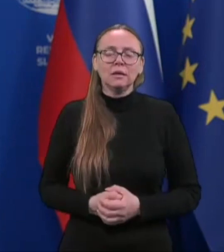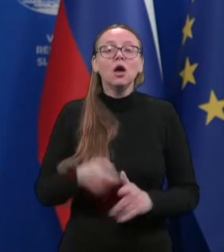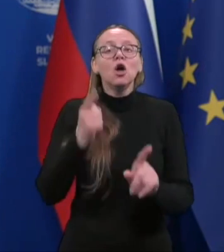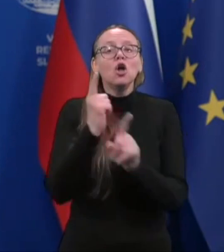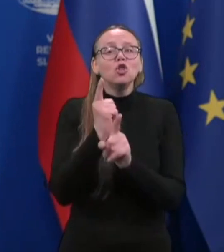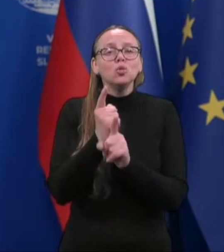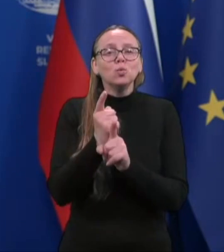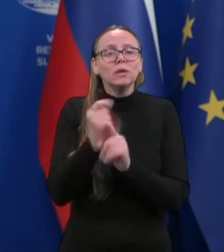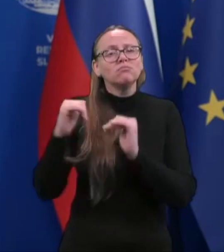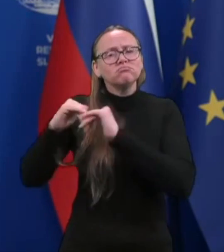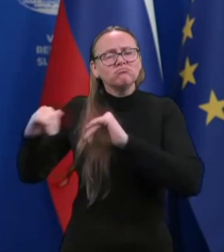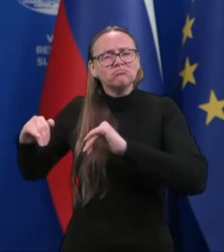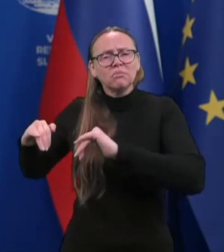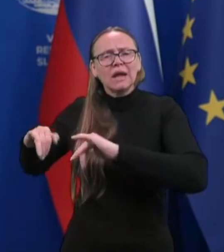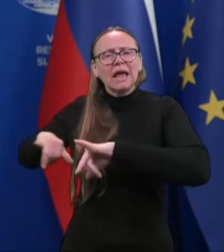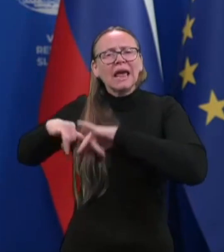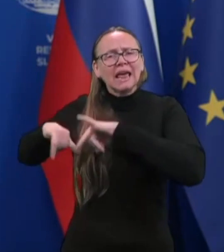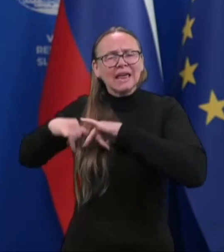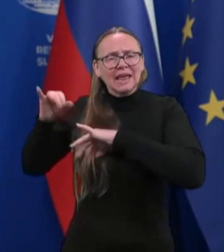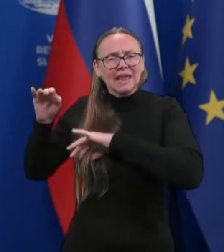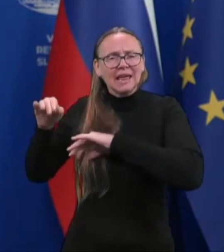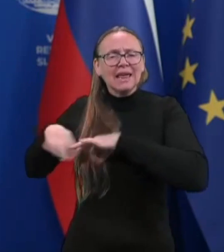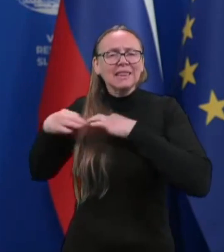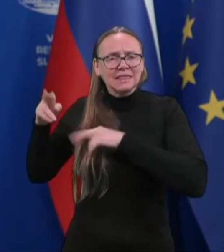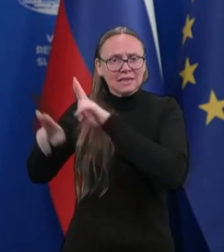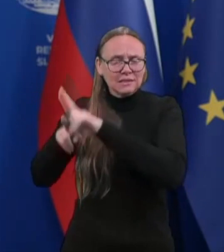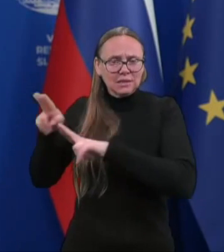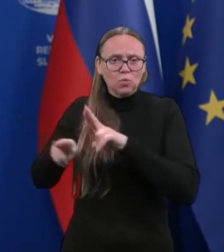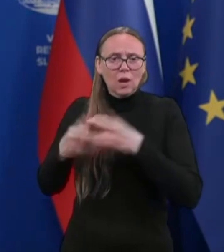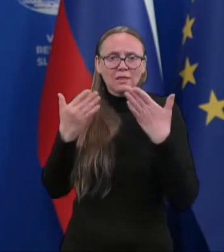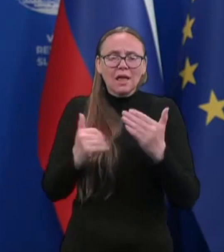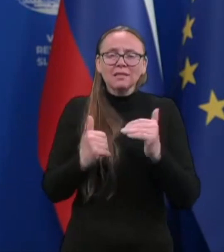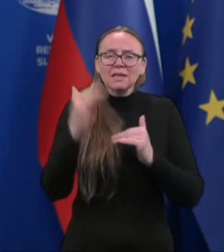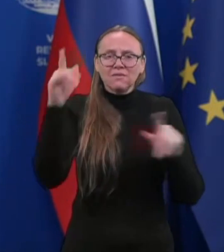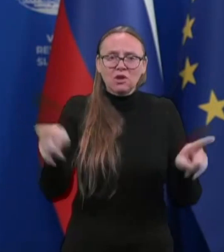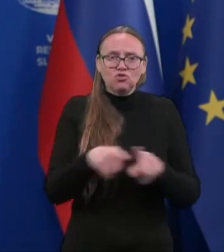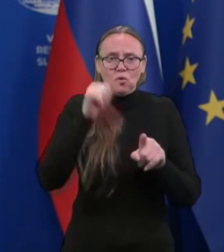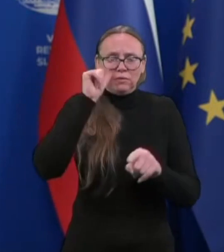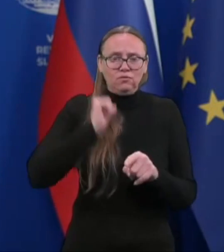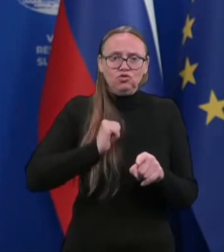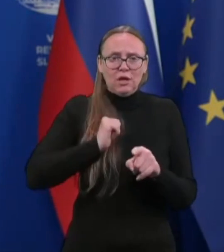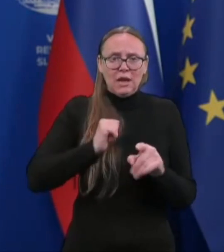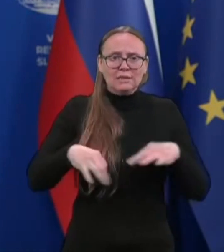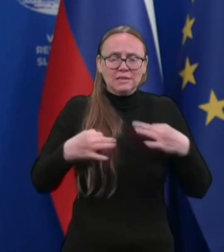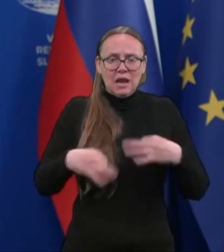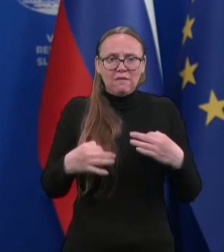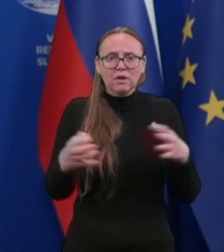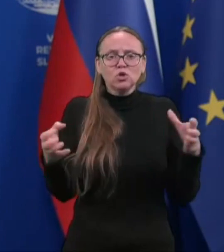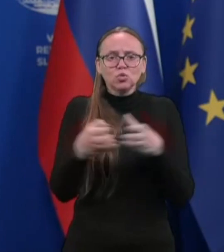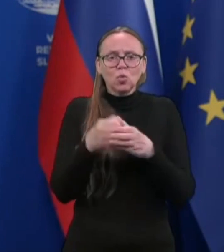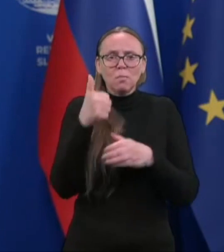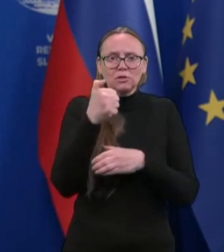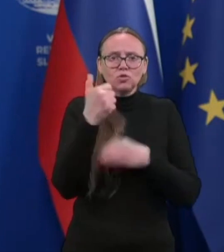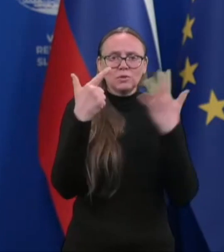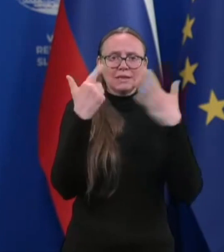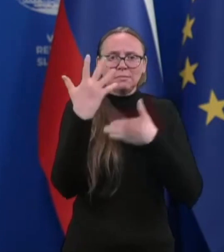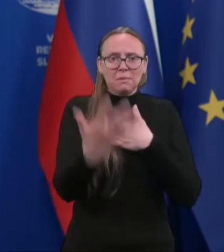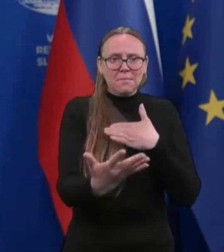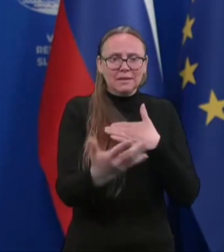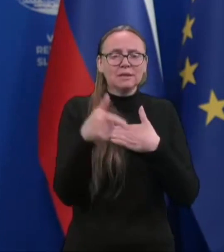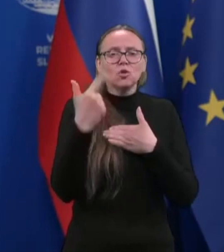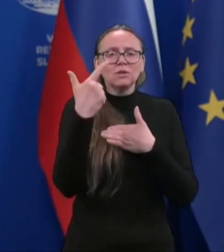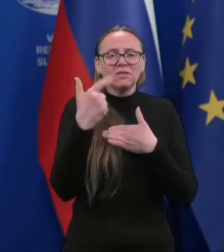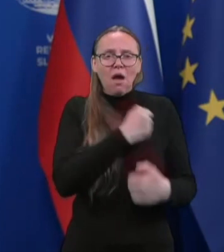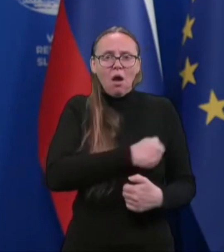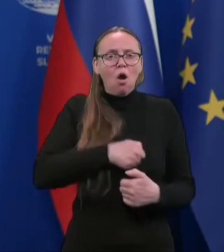Tudi na intenzivni terapiji se danes zdravi več pacientov, kot smo poročali včeraj, in sicer skupaj 157, to sta